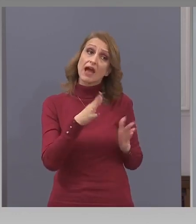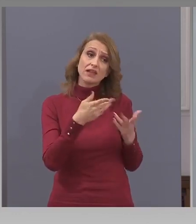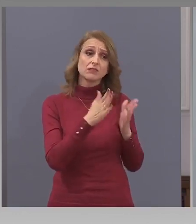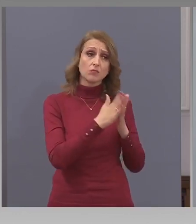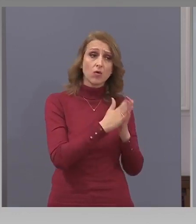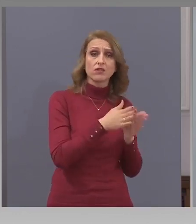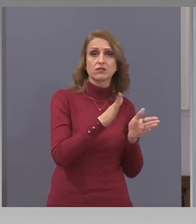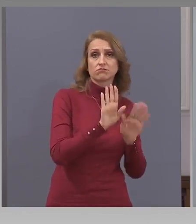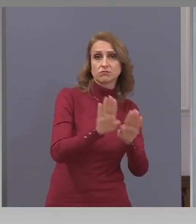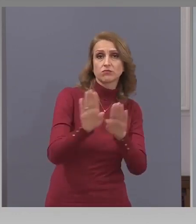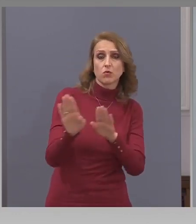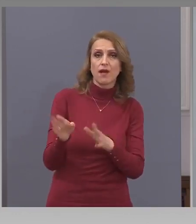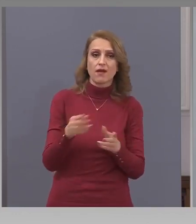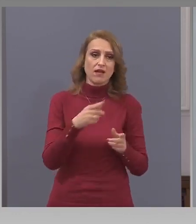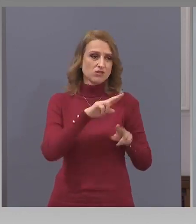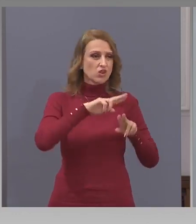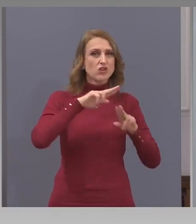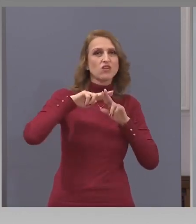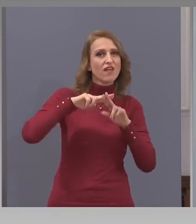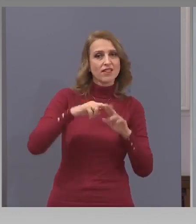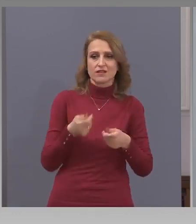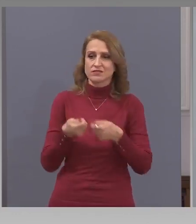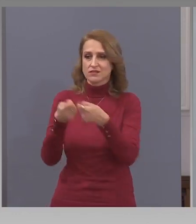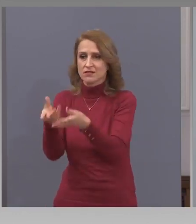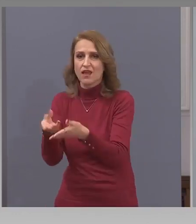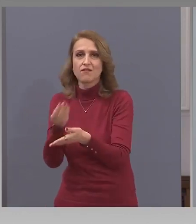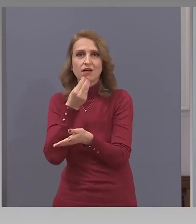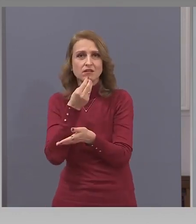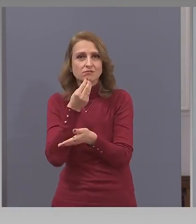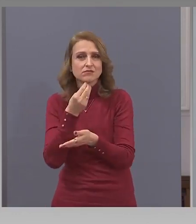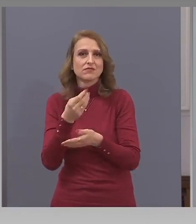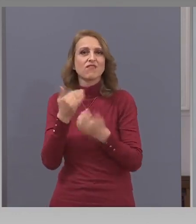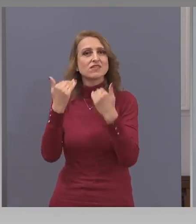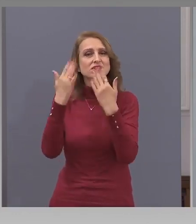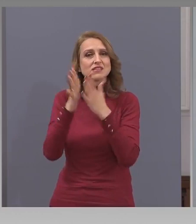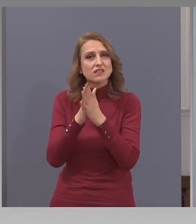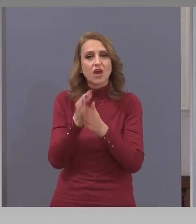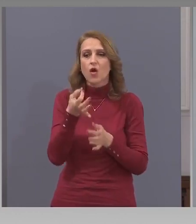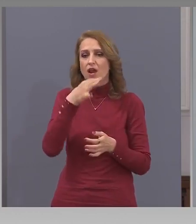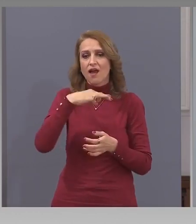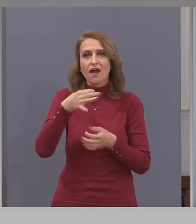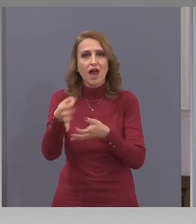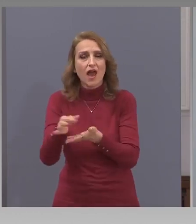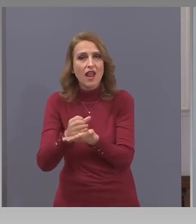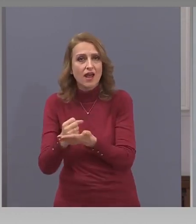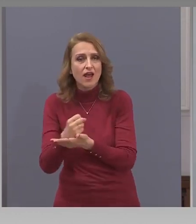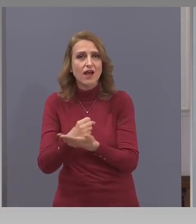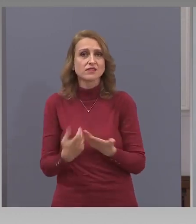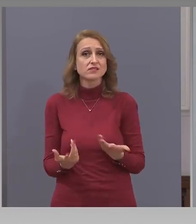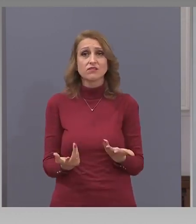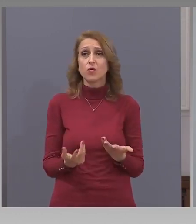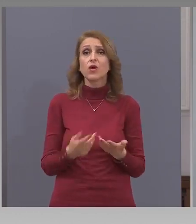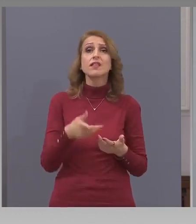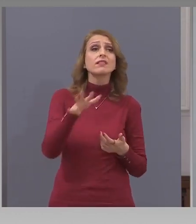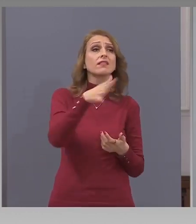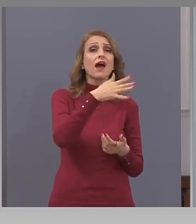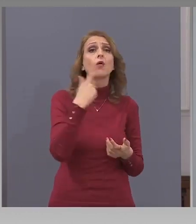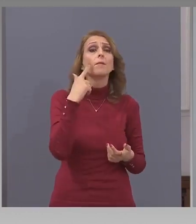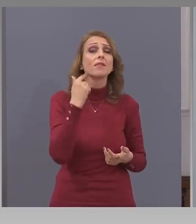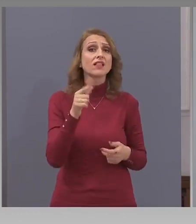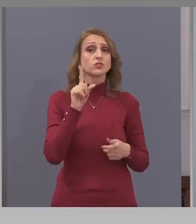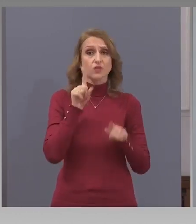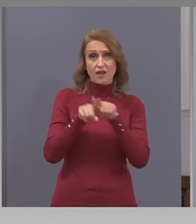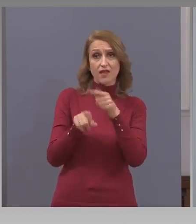ви закуската, ето ви обяда, ето ви вечерата, ето ви хапчето. И това трябва да е някой като вас. Майн.